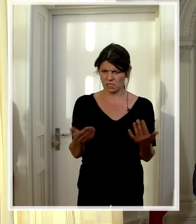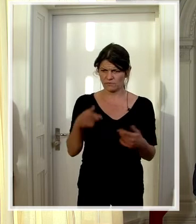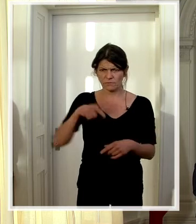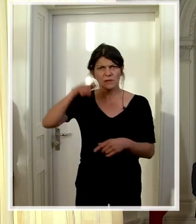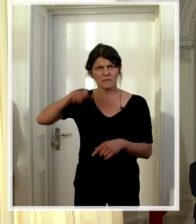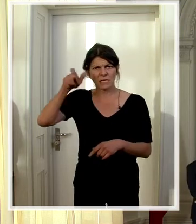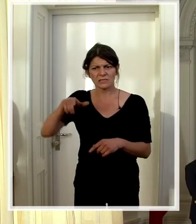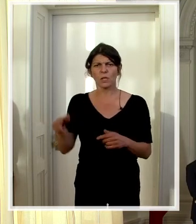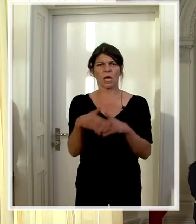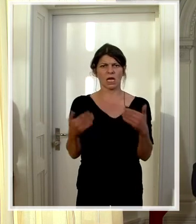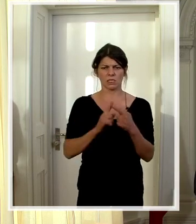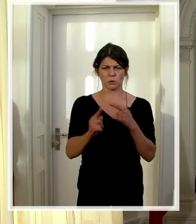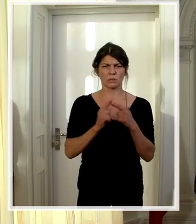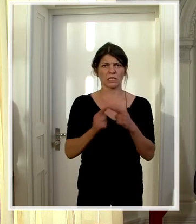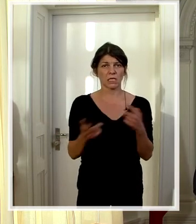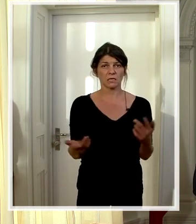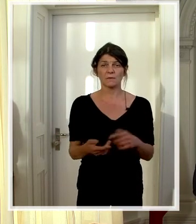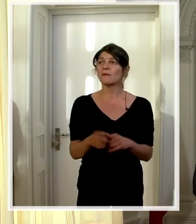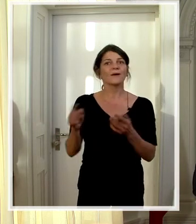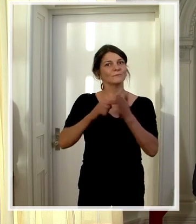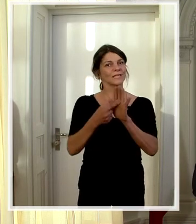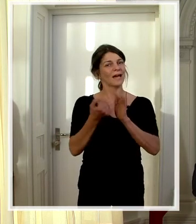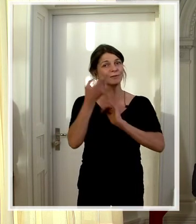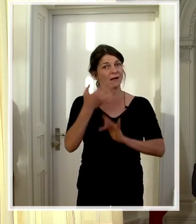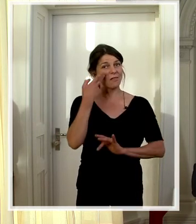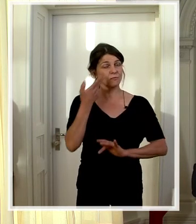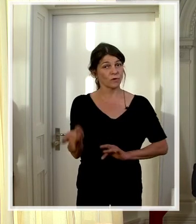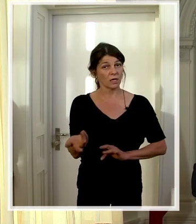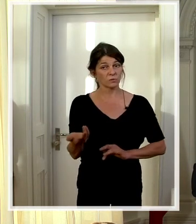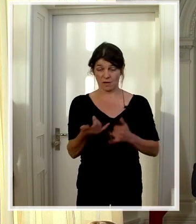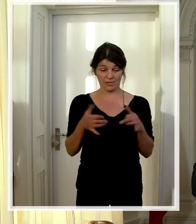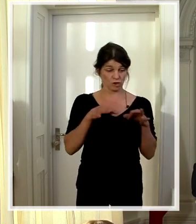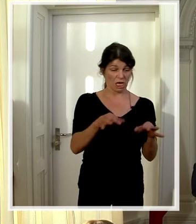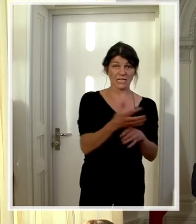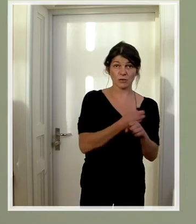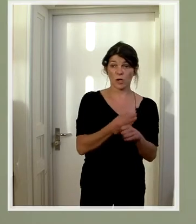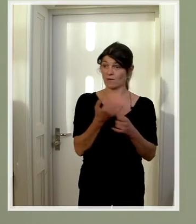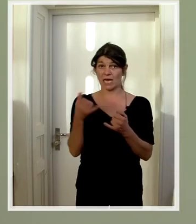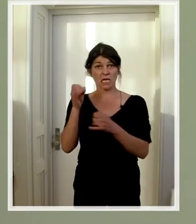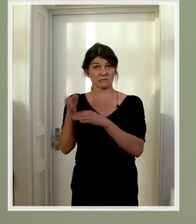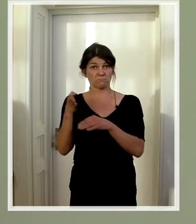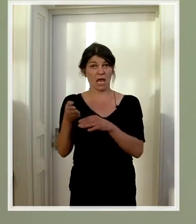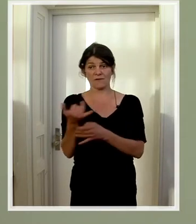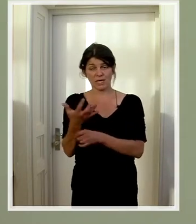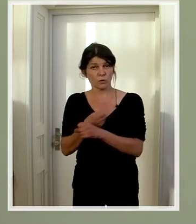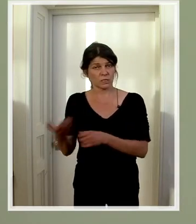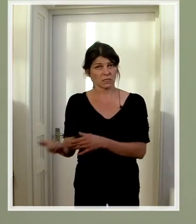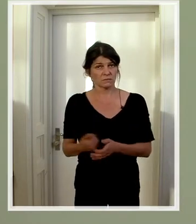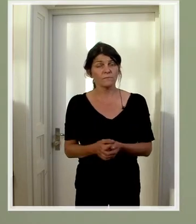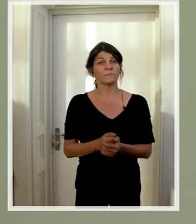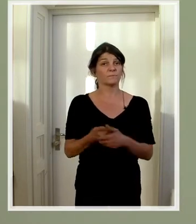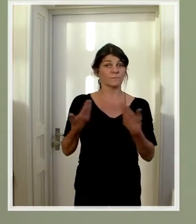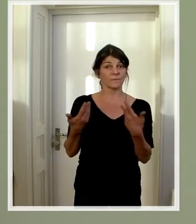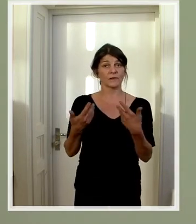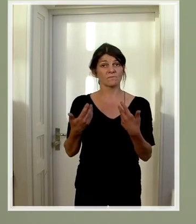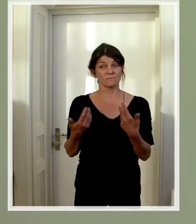Personen, ja, das andere Grenzen. Das gibt das Verhältnis, wie die Straße genutzt wird und wie die S-Bahn genutzt wird. Und das